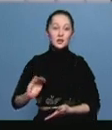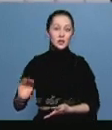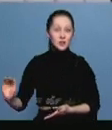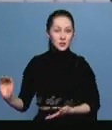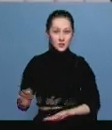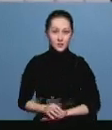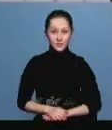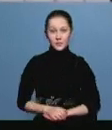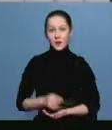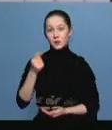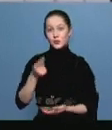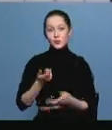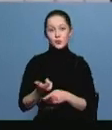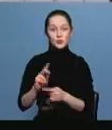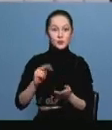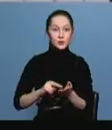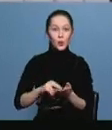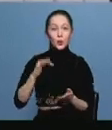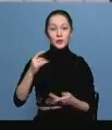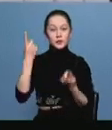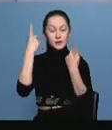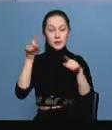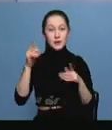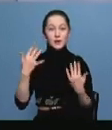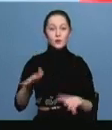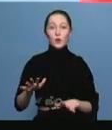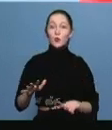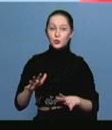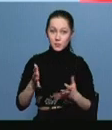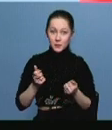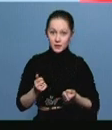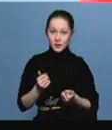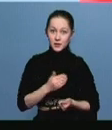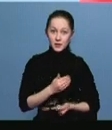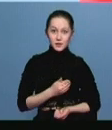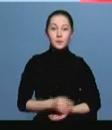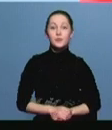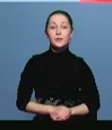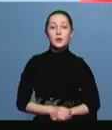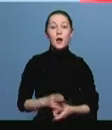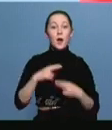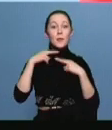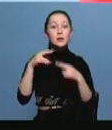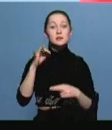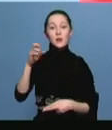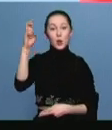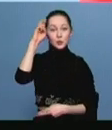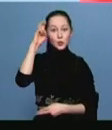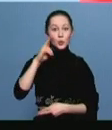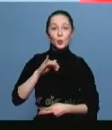даже ребенок. Инициативу уже поддержали и другие регионы. Обратимся и Государственной Думе,